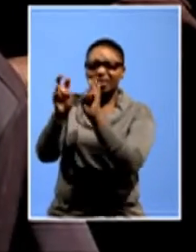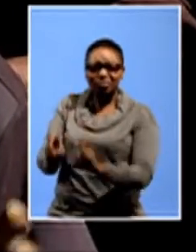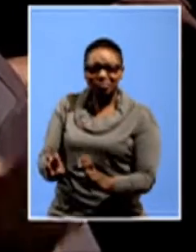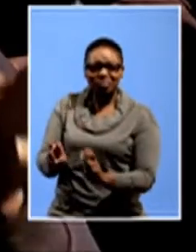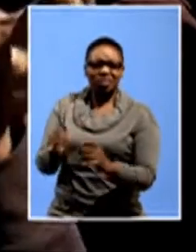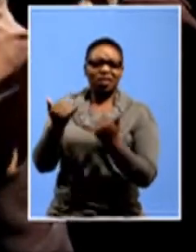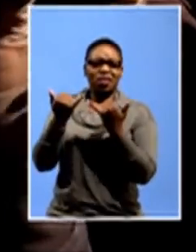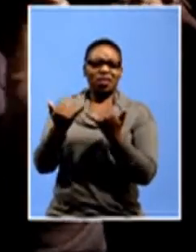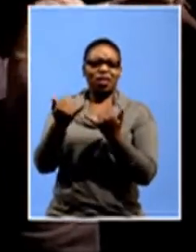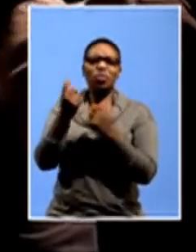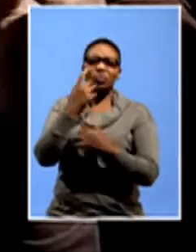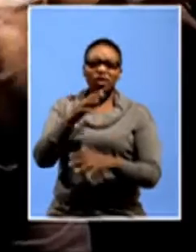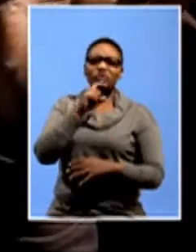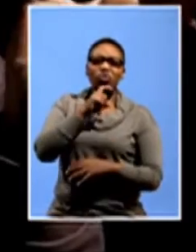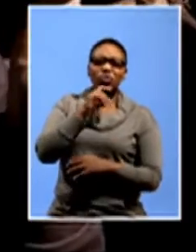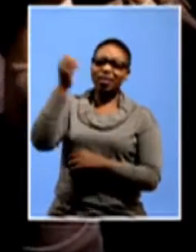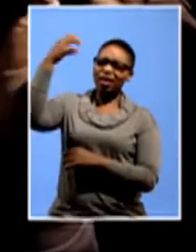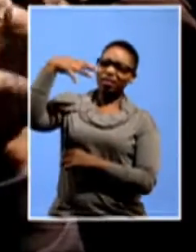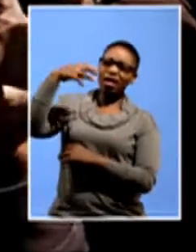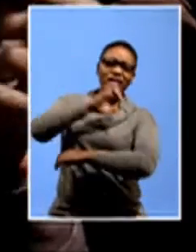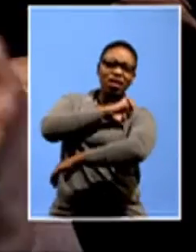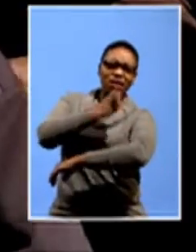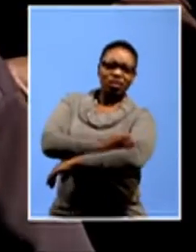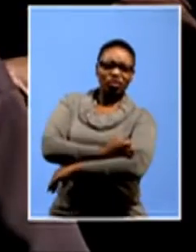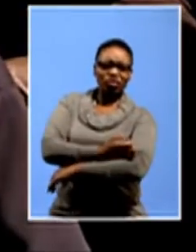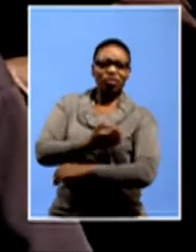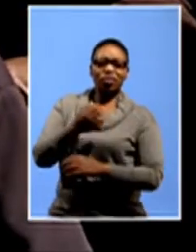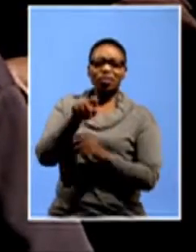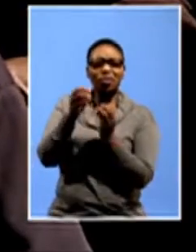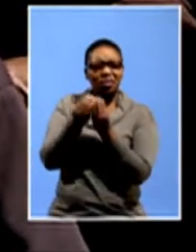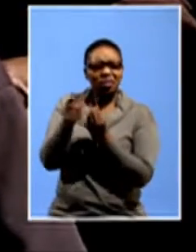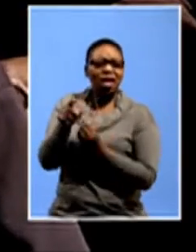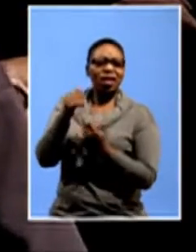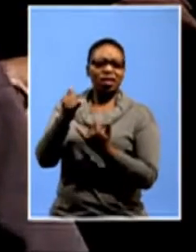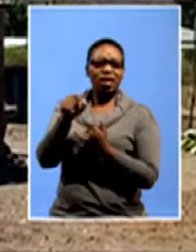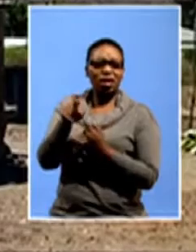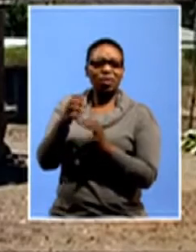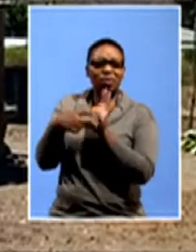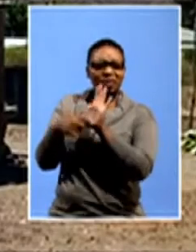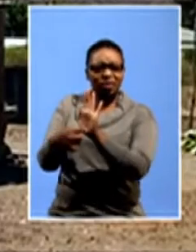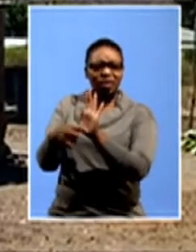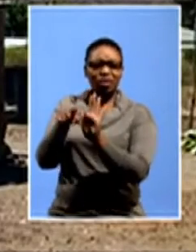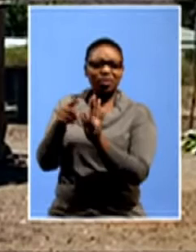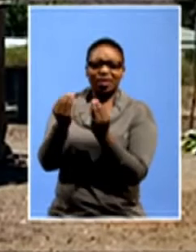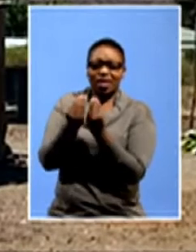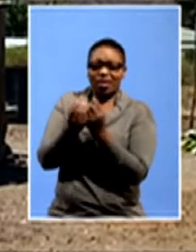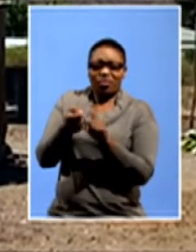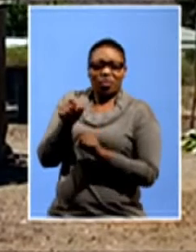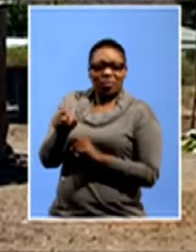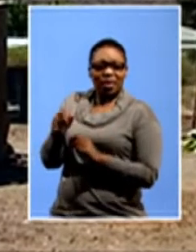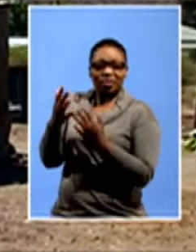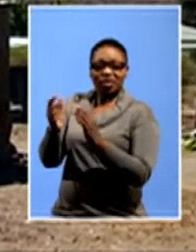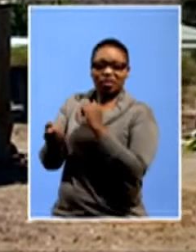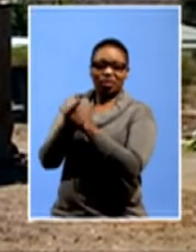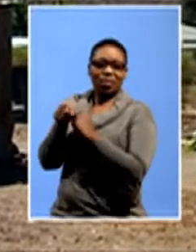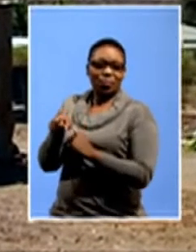Terwijl ons nou niet kracht hebben, zullen die zonnepanelen iets zo opzetten. Ons moet steken. Nou, dat is zomaar